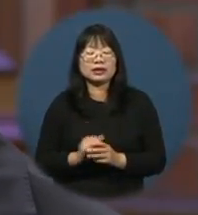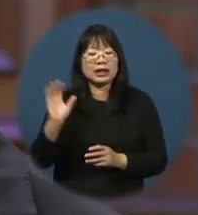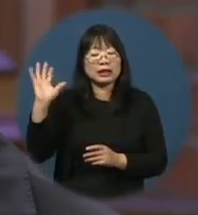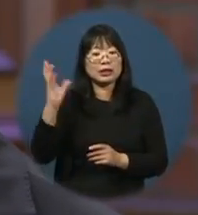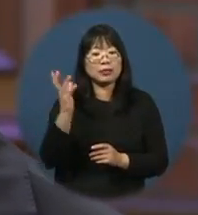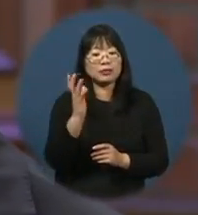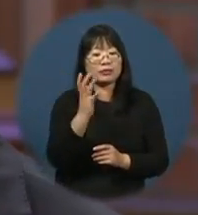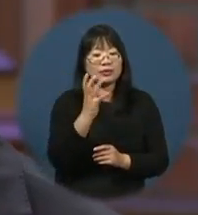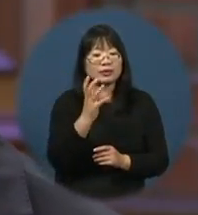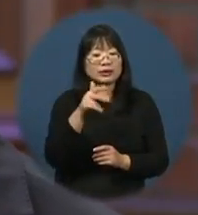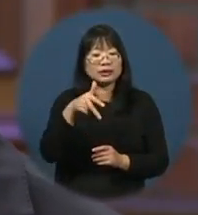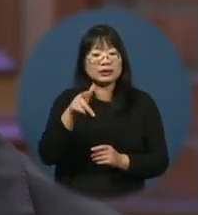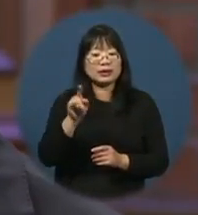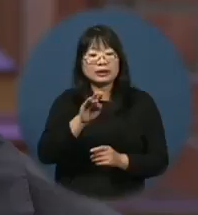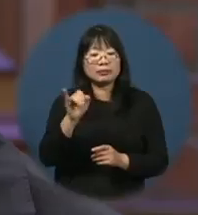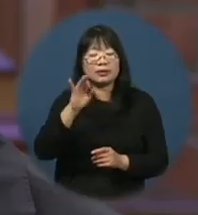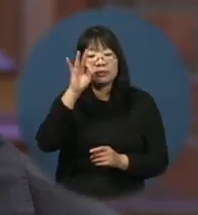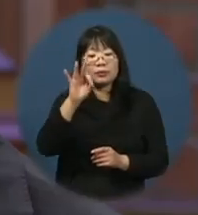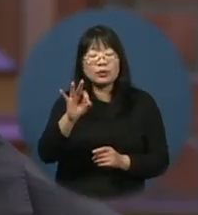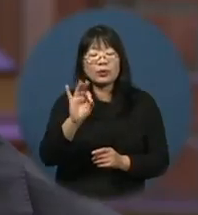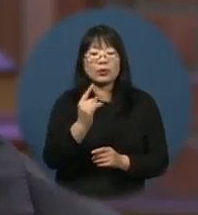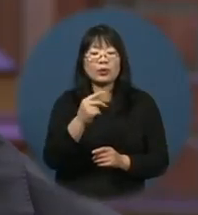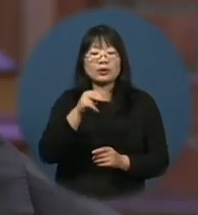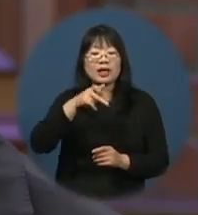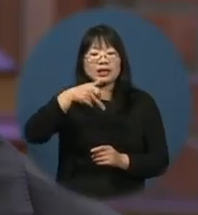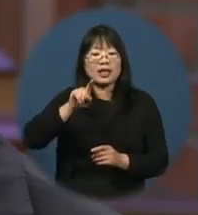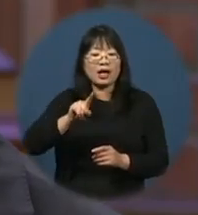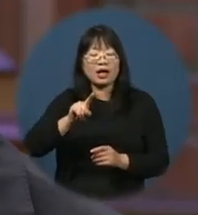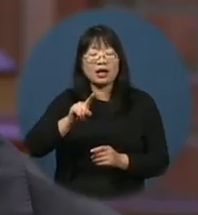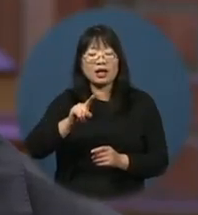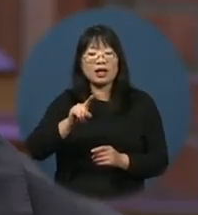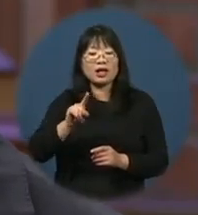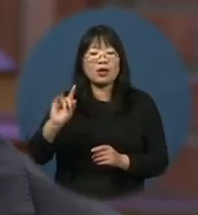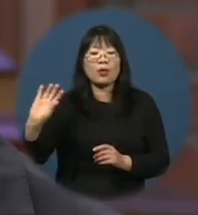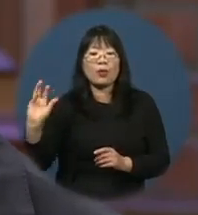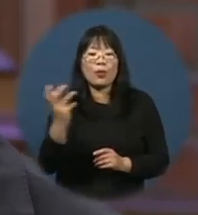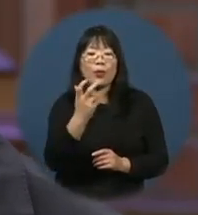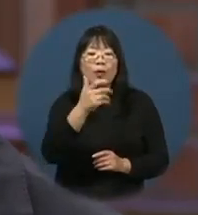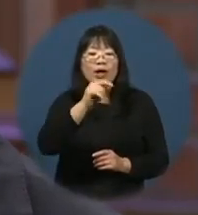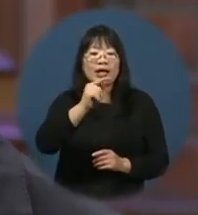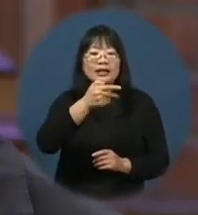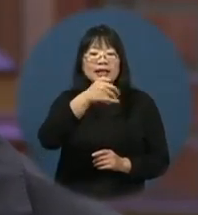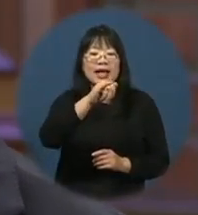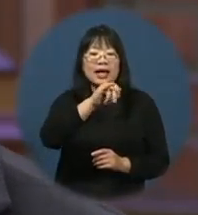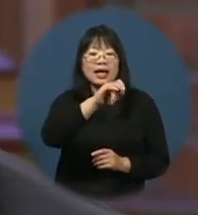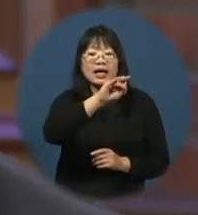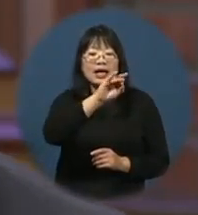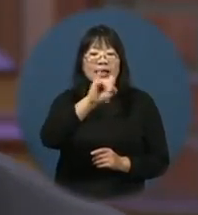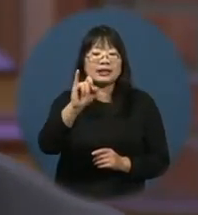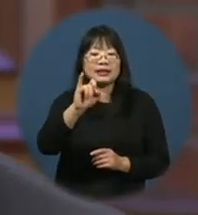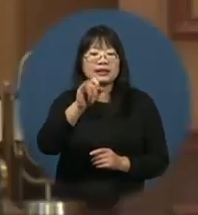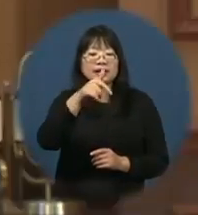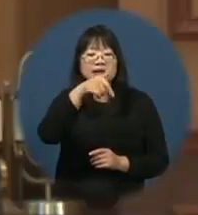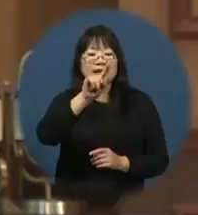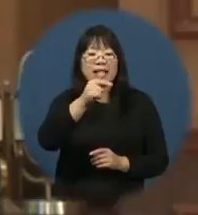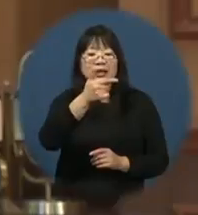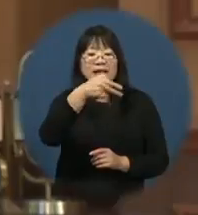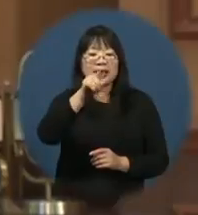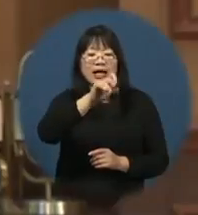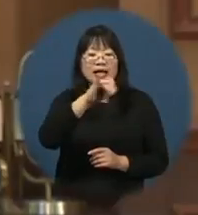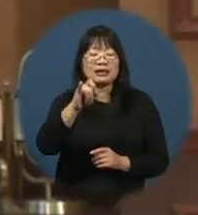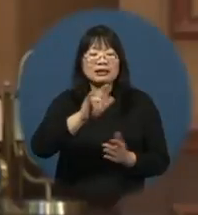태풍 제비가 네네. 오사카를 통과해서 간사이 공항을 아주 초토화 시켰지 않습니까? 완전히